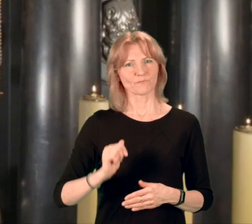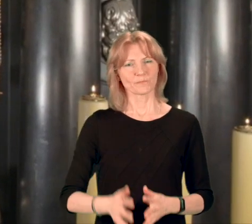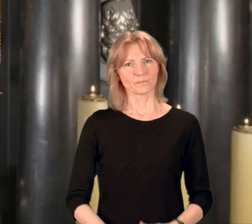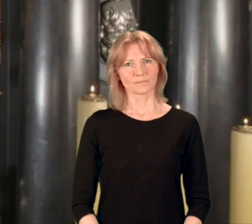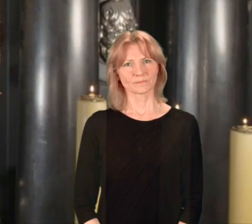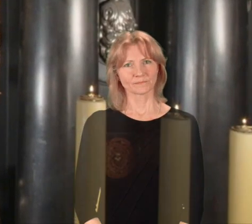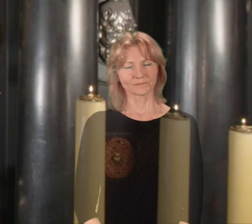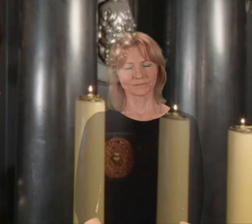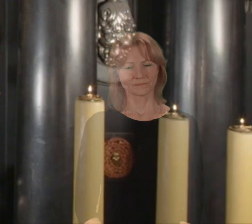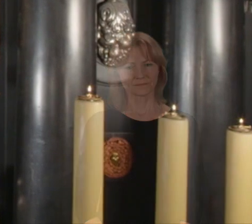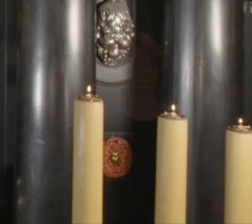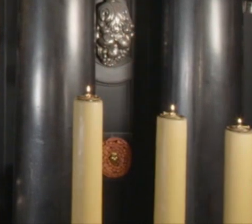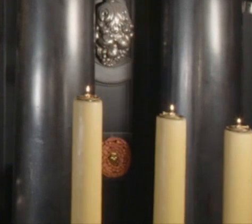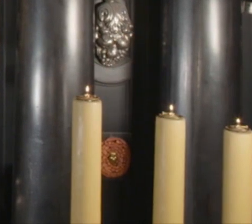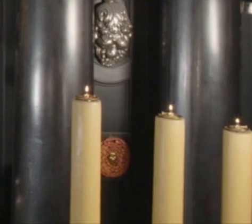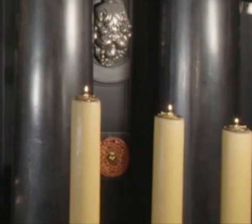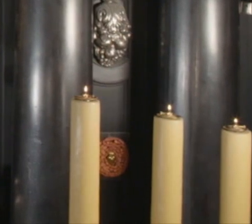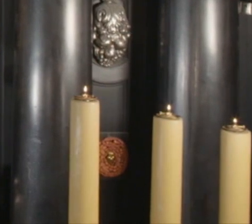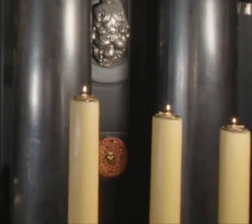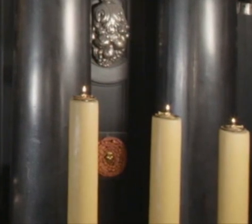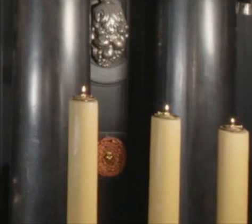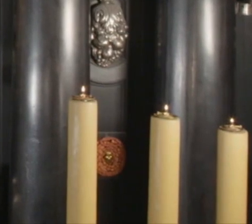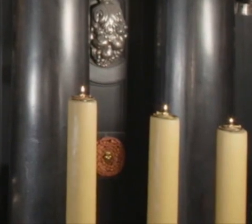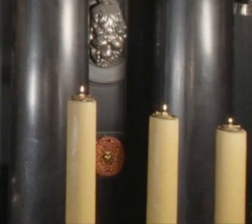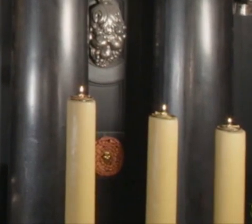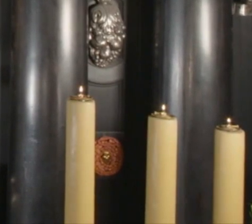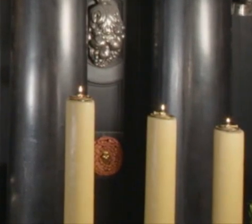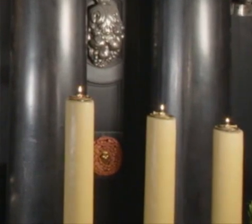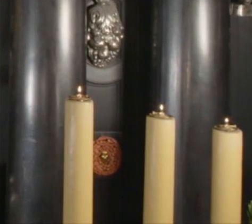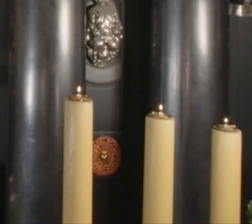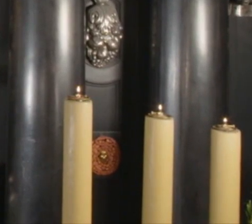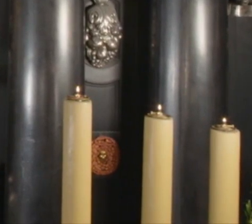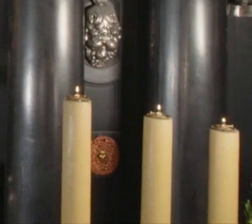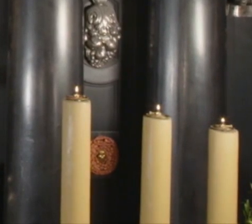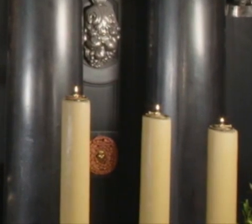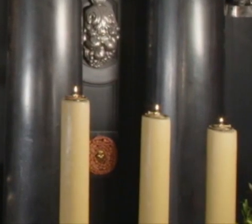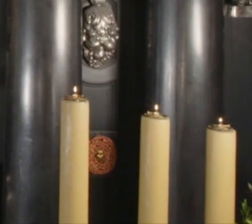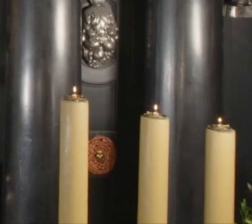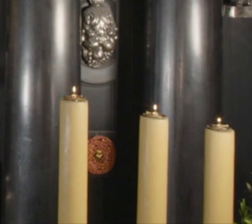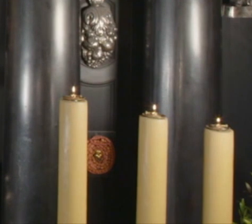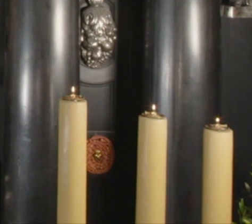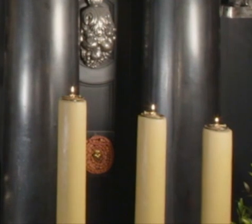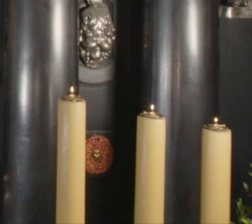Jestem przy Tobie, pamiętam,